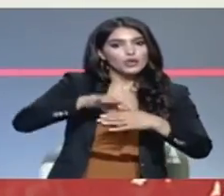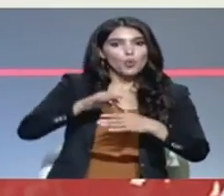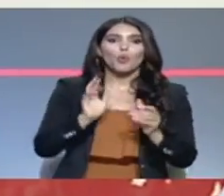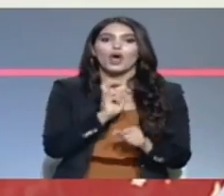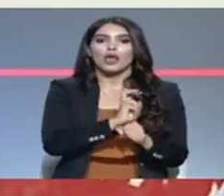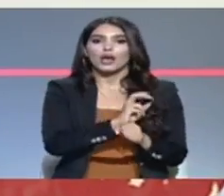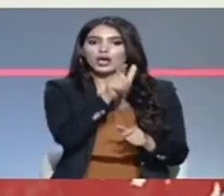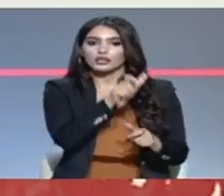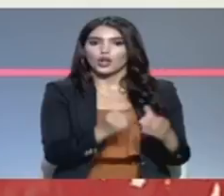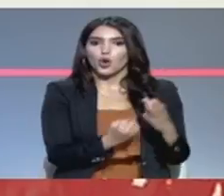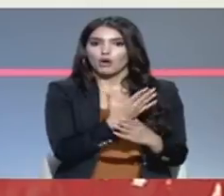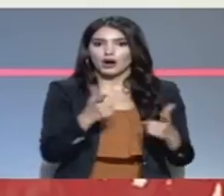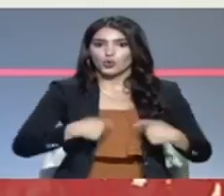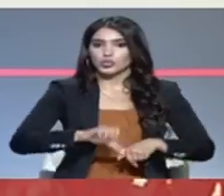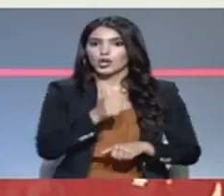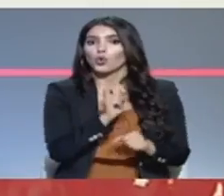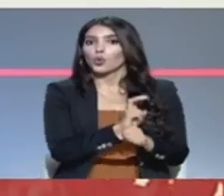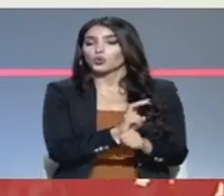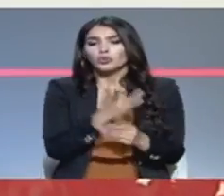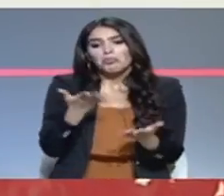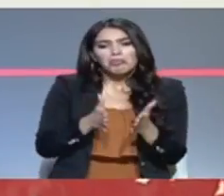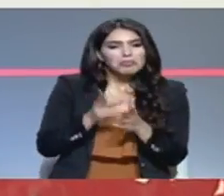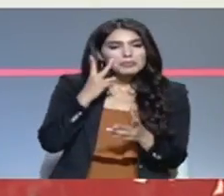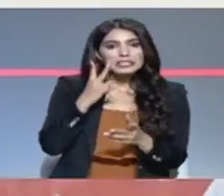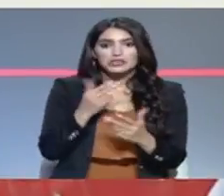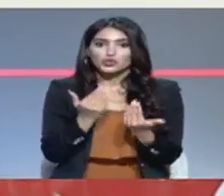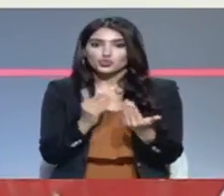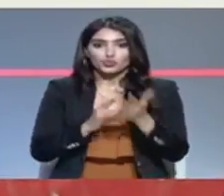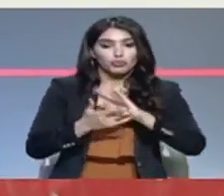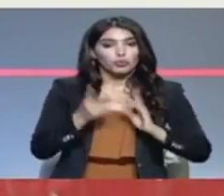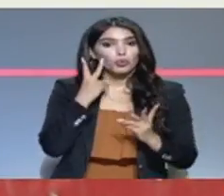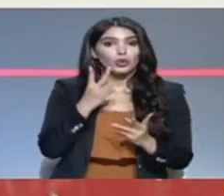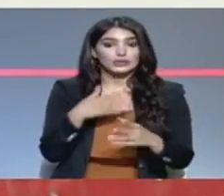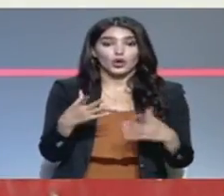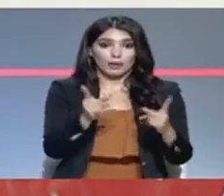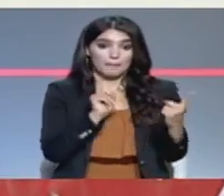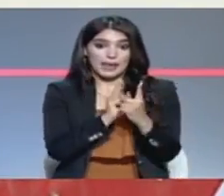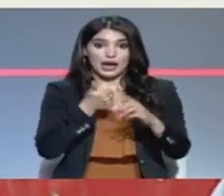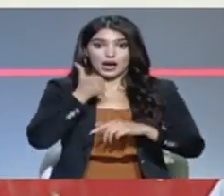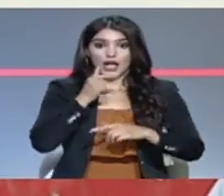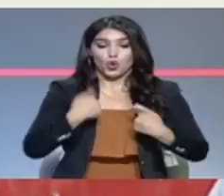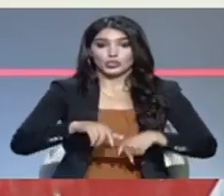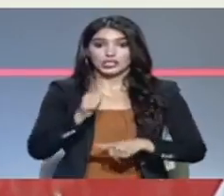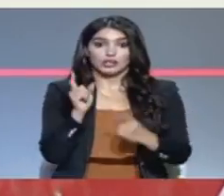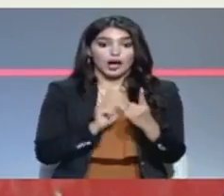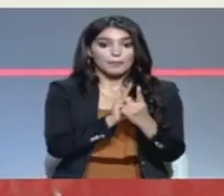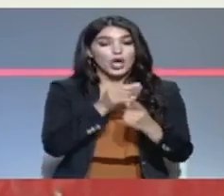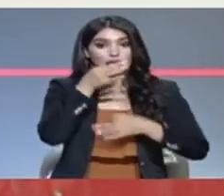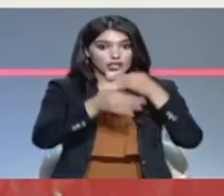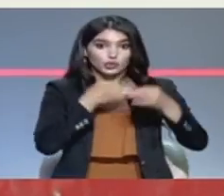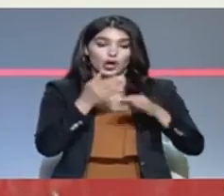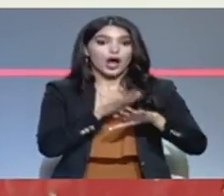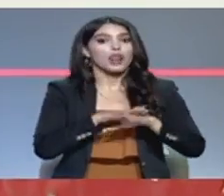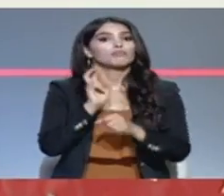المشيشي أو نعمل حكومة سياسية. هذا احنا باش نتفاعلوا مع المستجدات هذه كله. قبلت مع سي المشيشي أمس وبلغت تحفظاتنا على